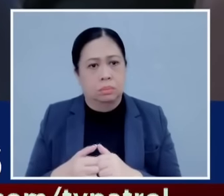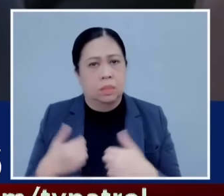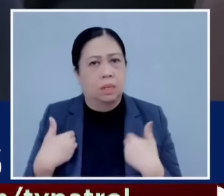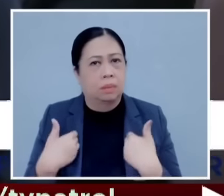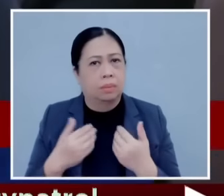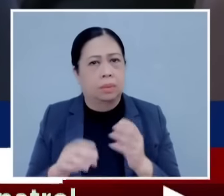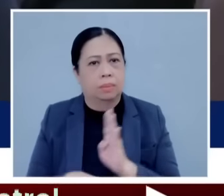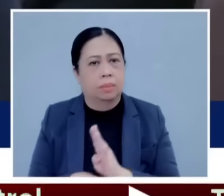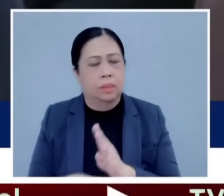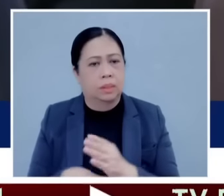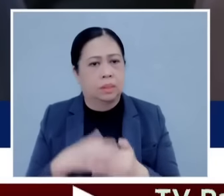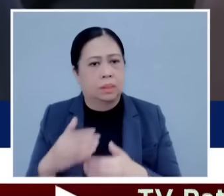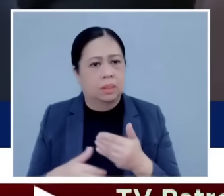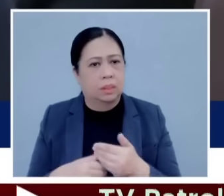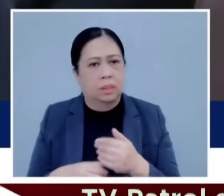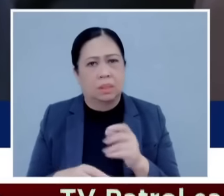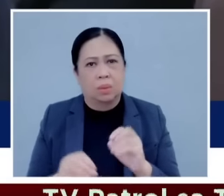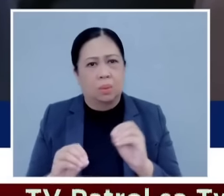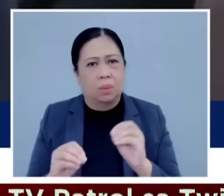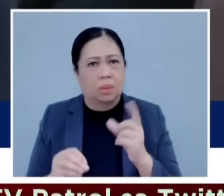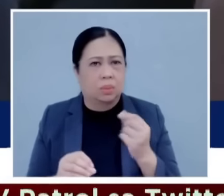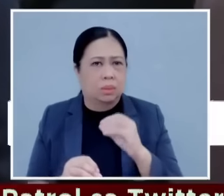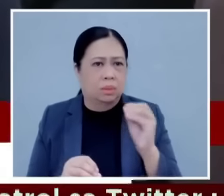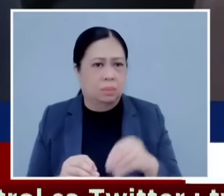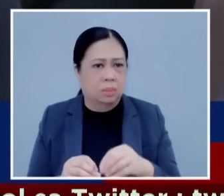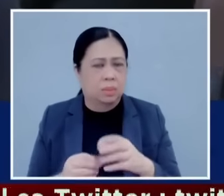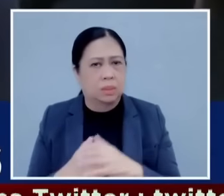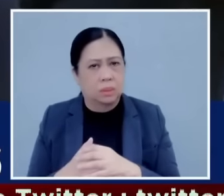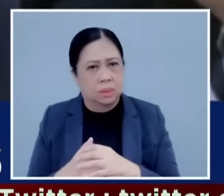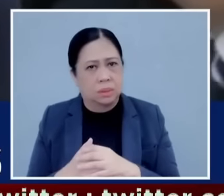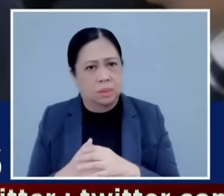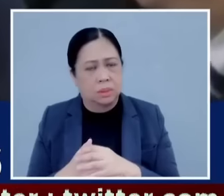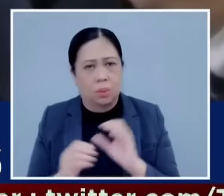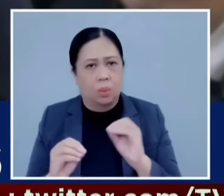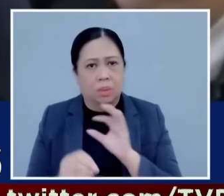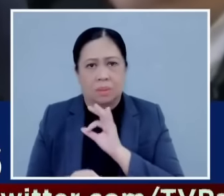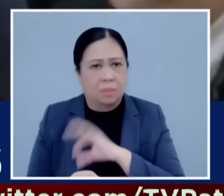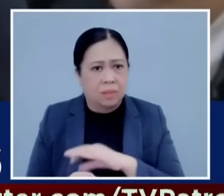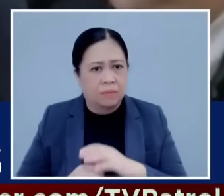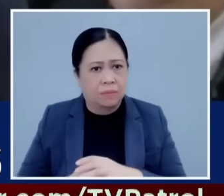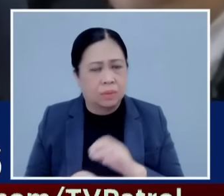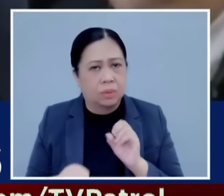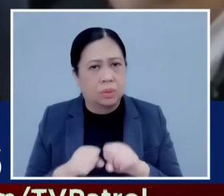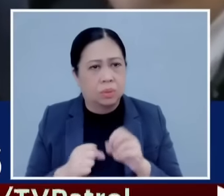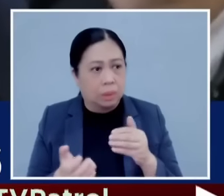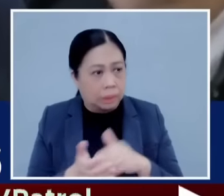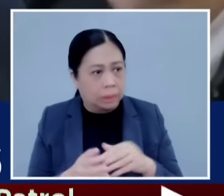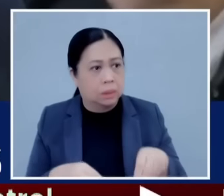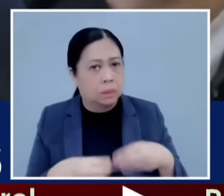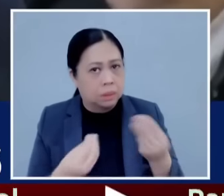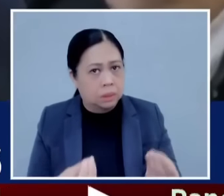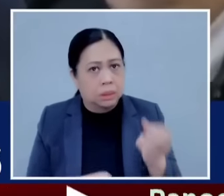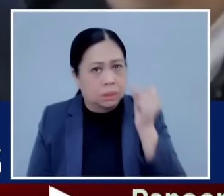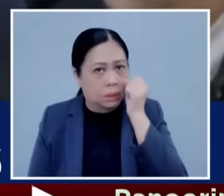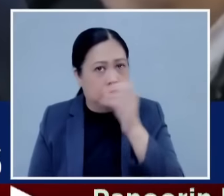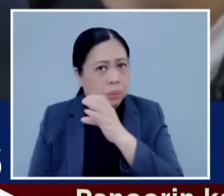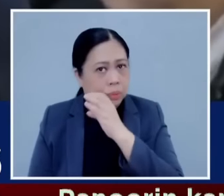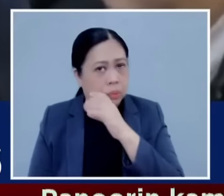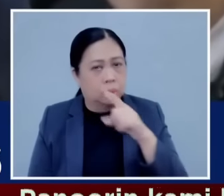operation that are hardly making 20% margin, hindi pa profit margin. So kung ibibigay na yun sa senior